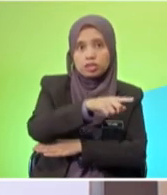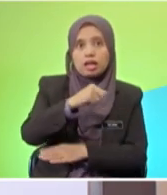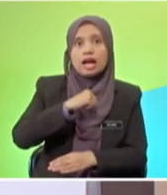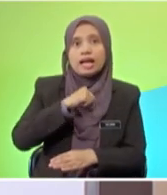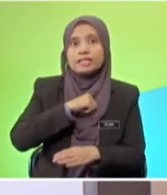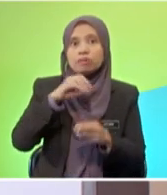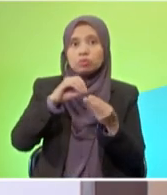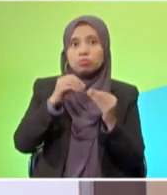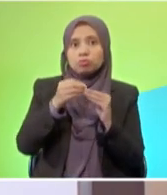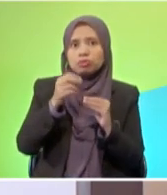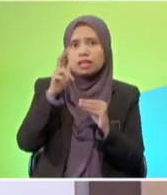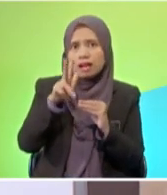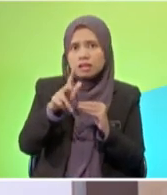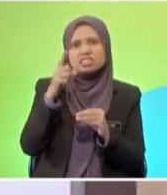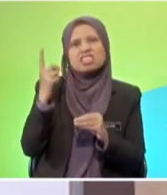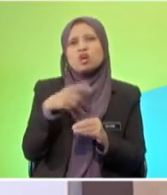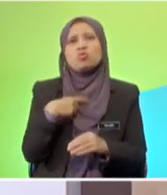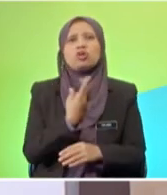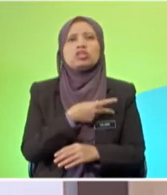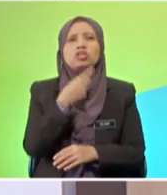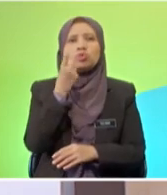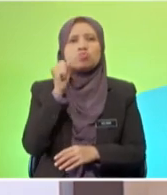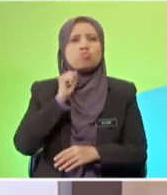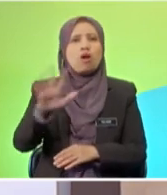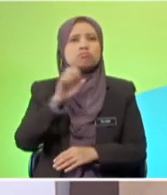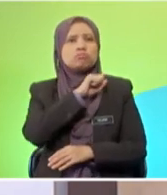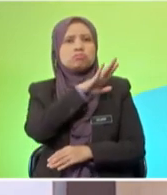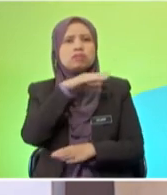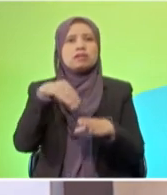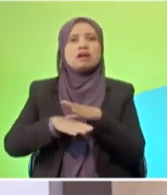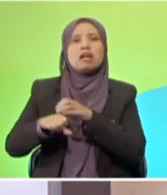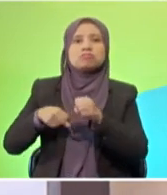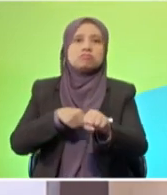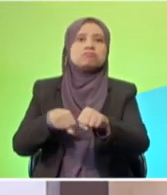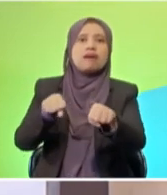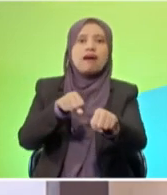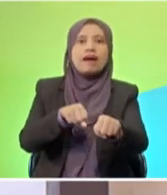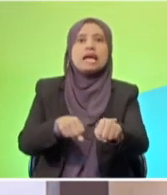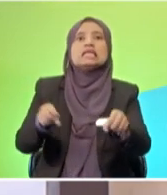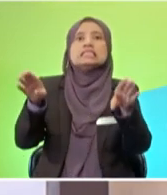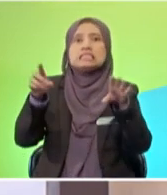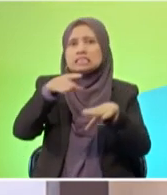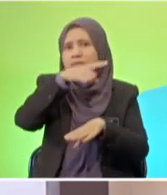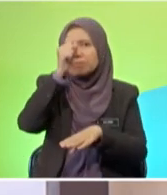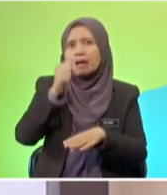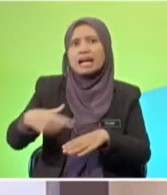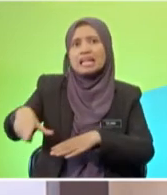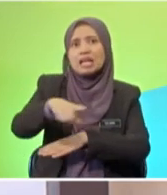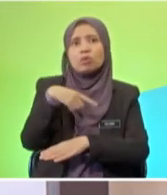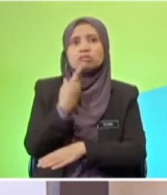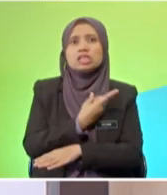ini memang sejati kita tengok lama yang buang sampah ke dalam sungai atau laut yang menyebabkan sungai dan laut kita